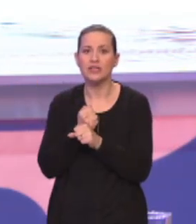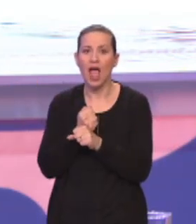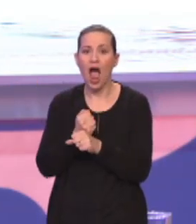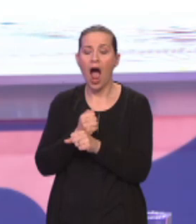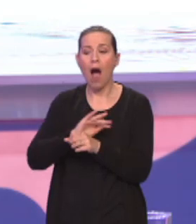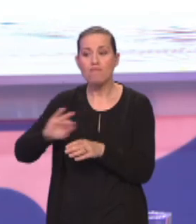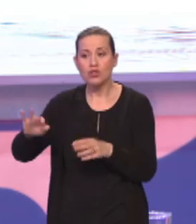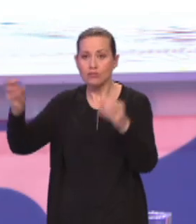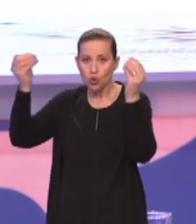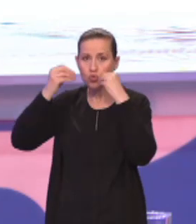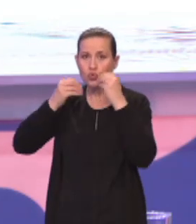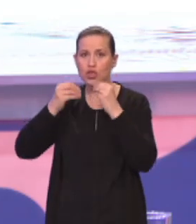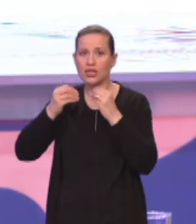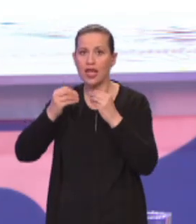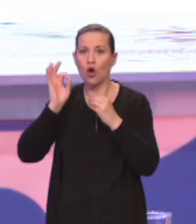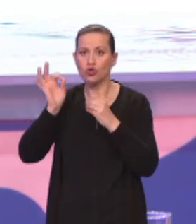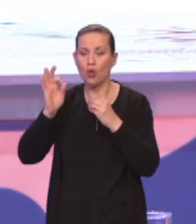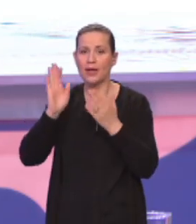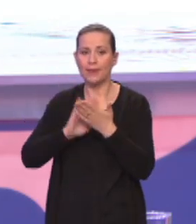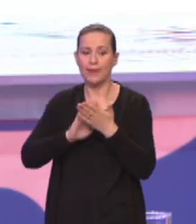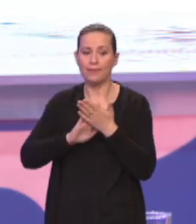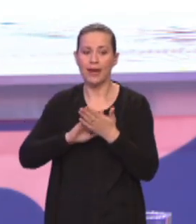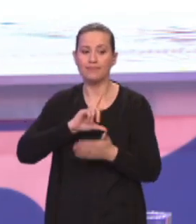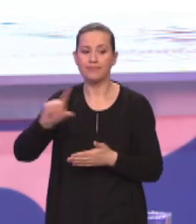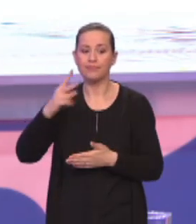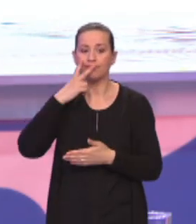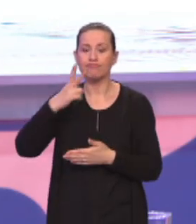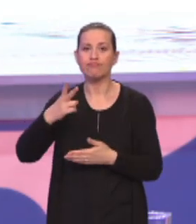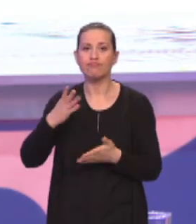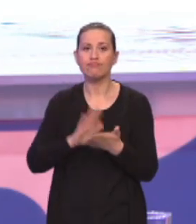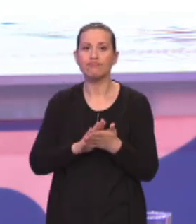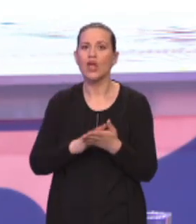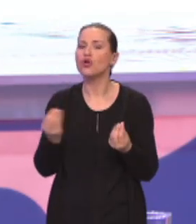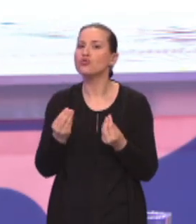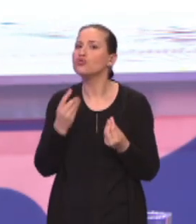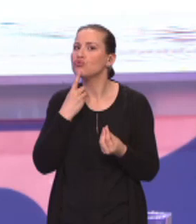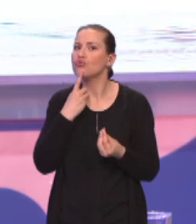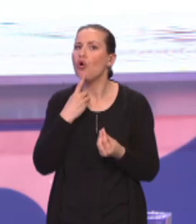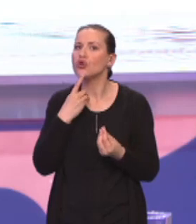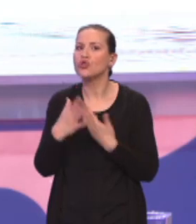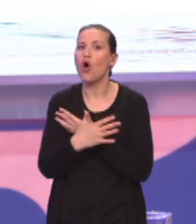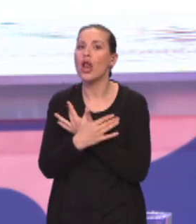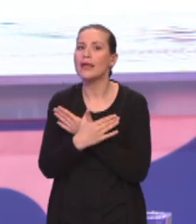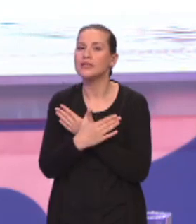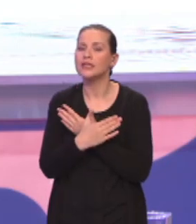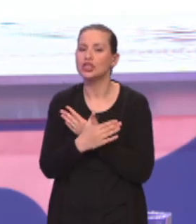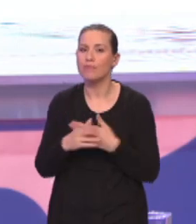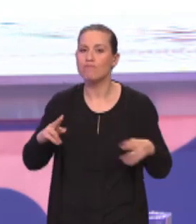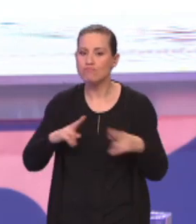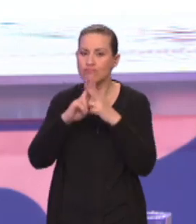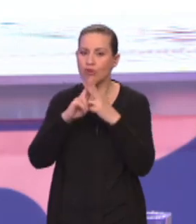učiti od primjera u inozemstvu. Idemo sad vidjeti na primjeru tko su to zapravo leptirići, idemo ih malo bolje